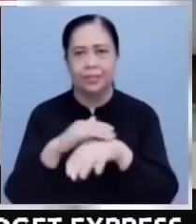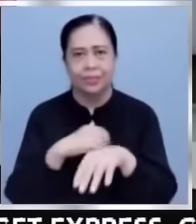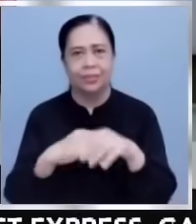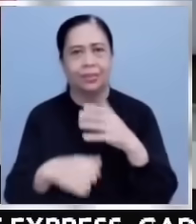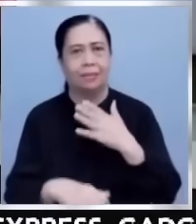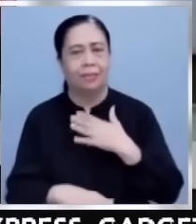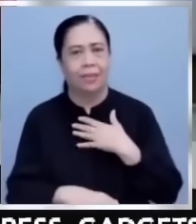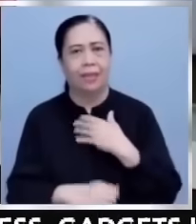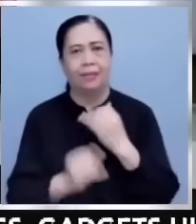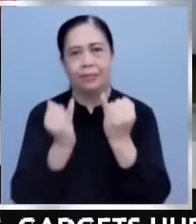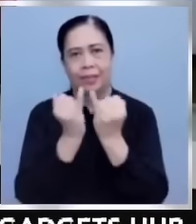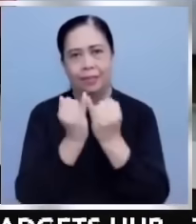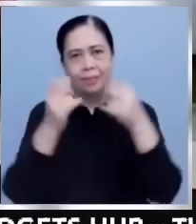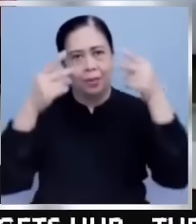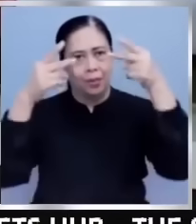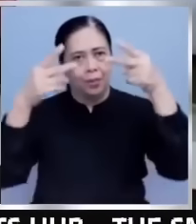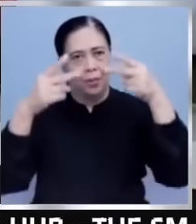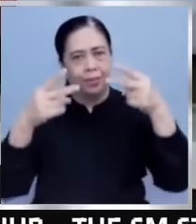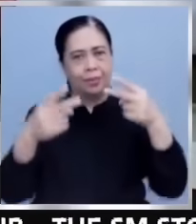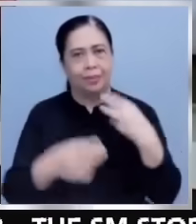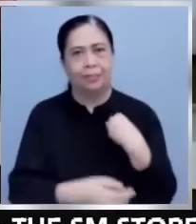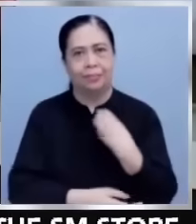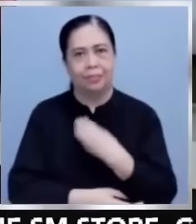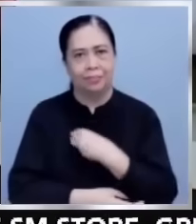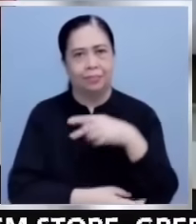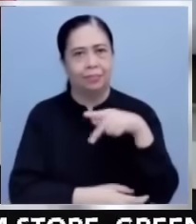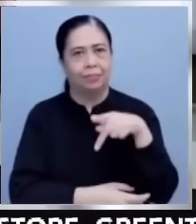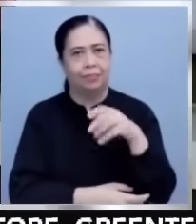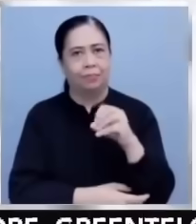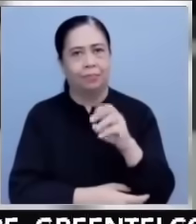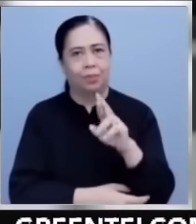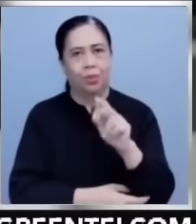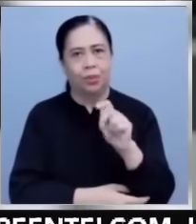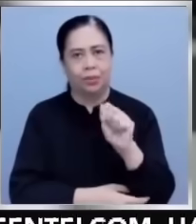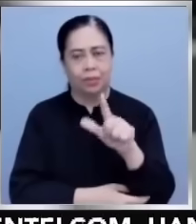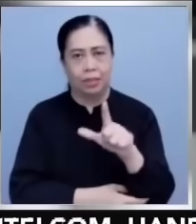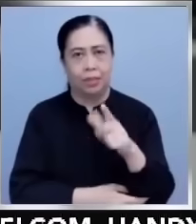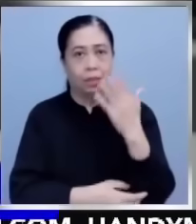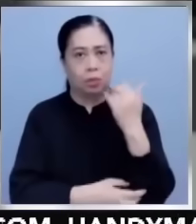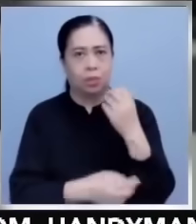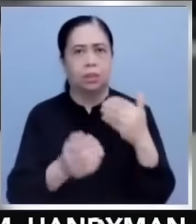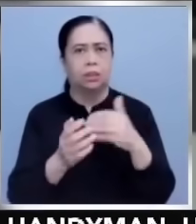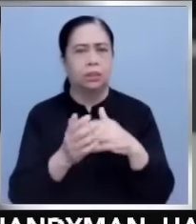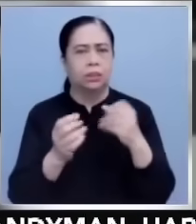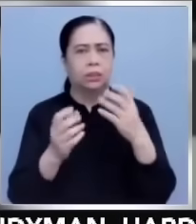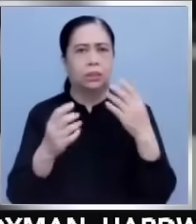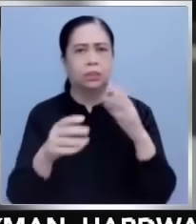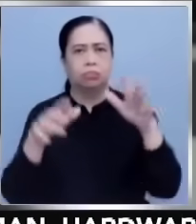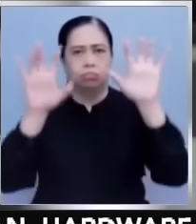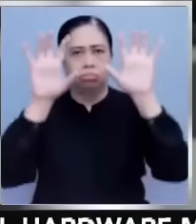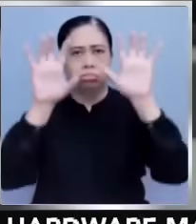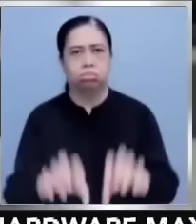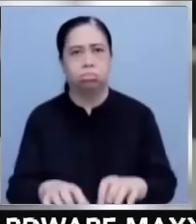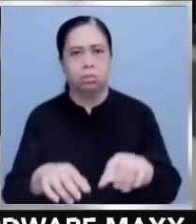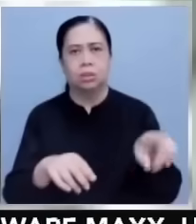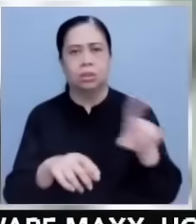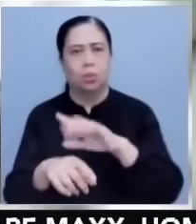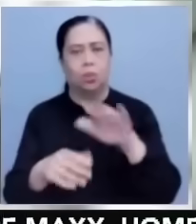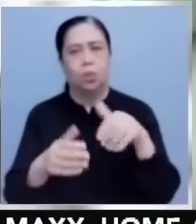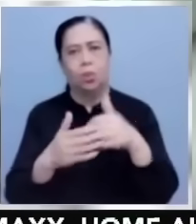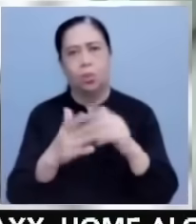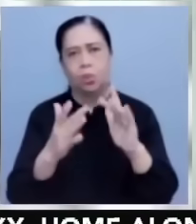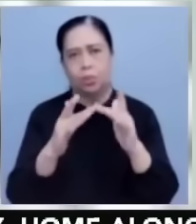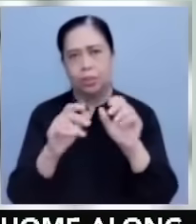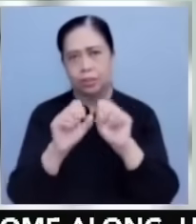PhilHealth website member portal. Kasunod yan ng ilang araw na pagpapa-shutdown sa lahat ng kanilang online